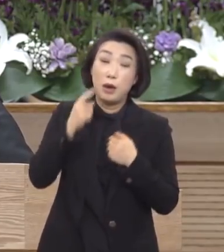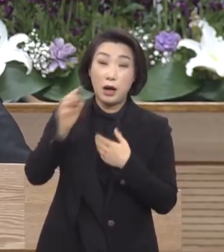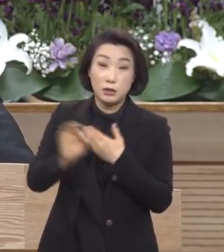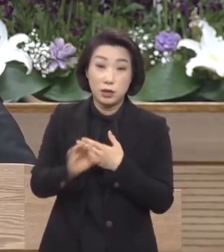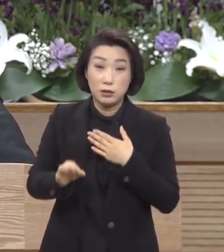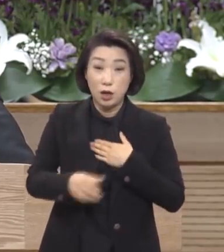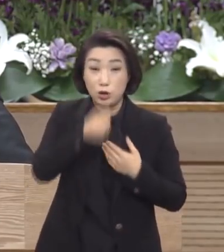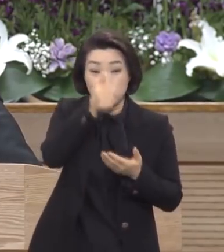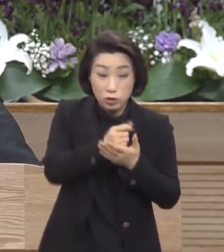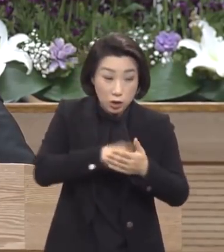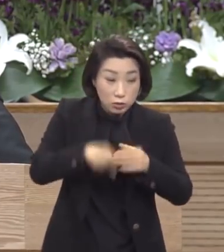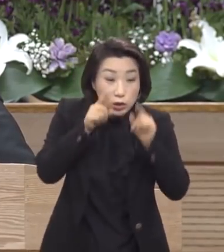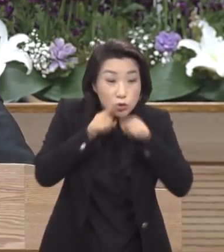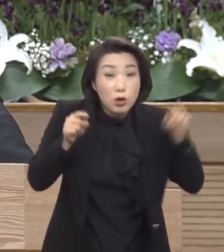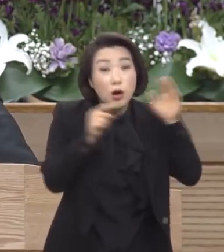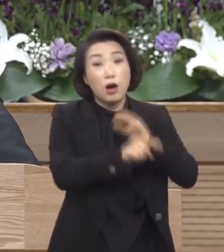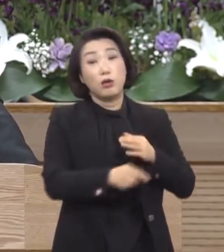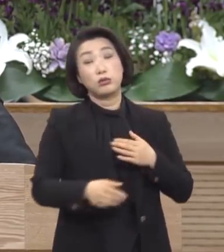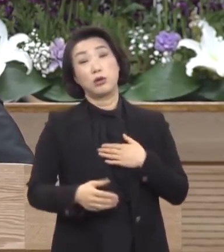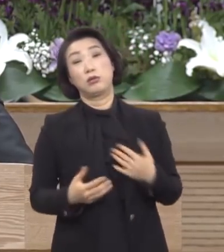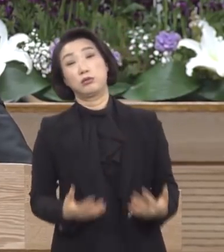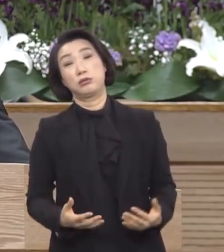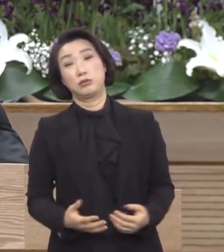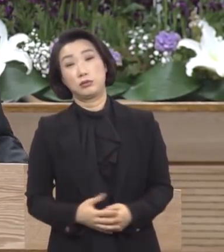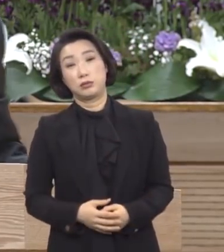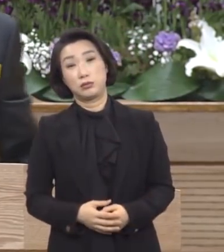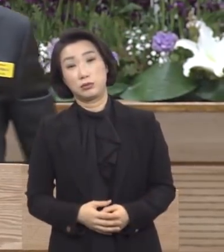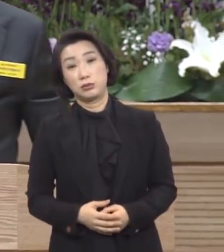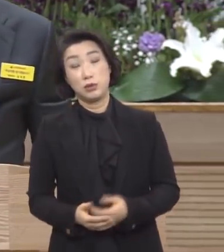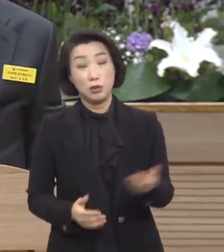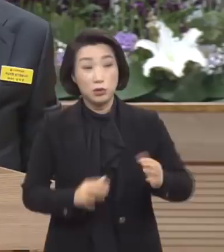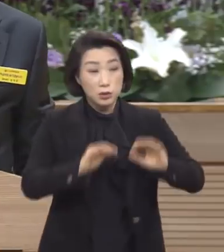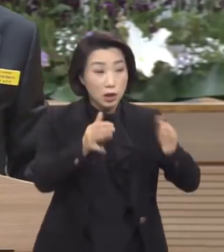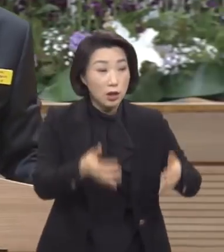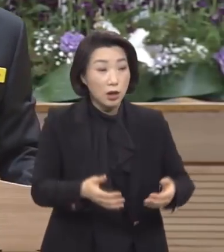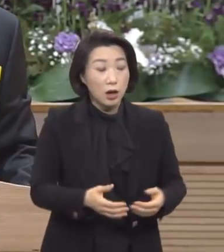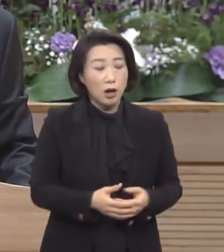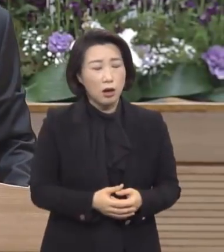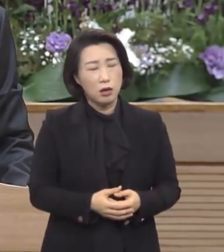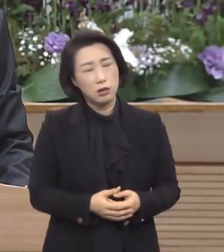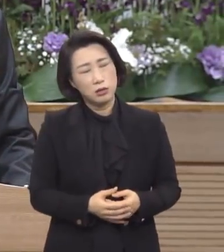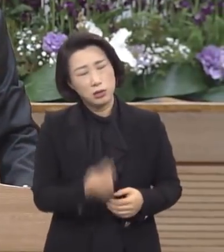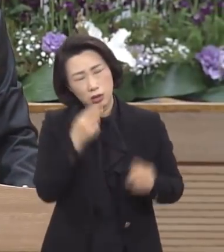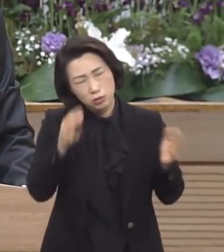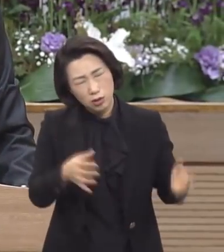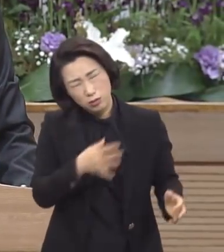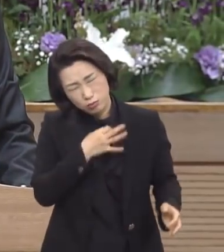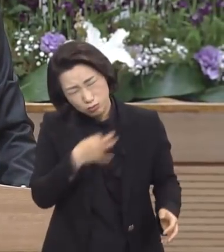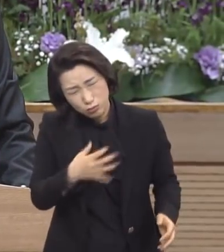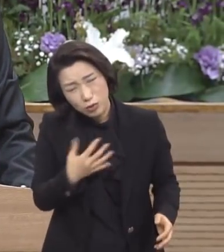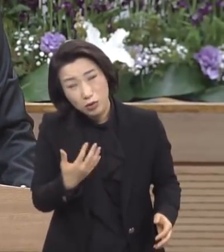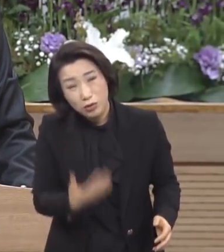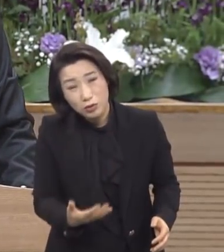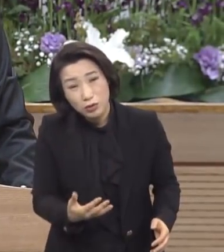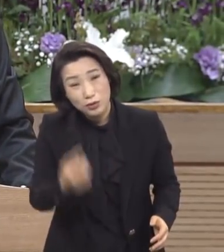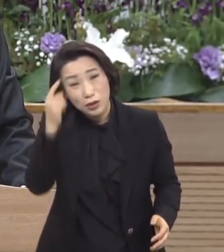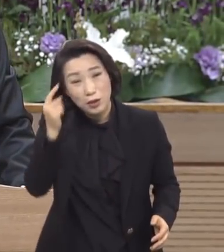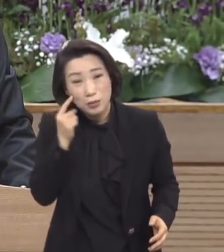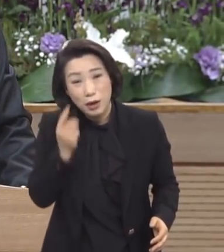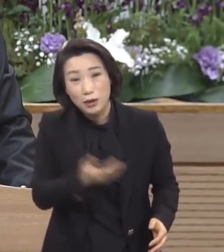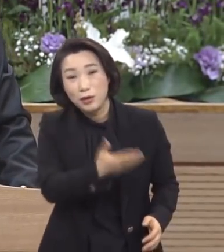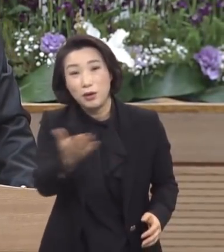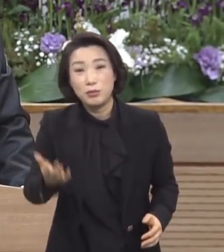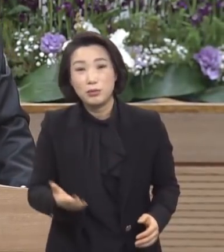만약에 죄 아래서 지옥 간다면 세상에 이런 불행한 일이 어디 있겠는가? 판단 한번